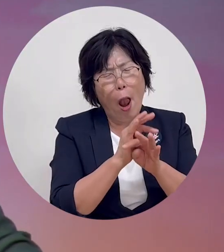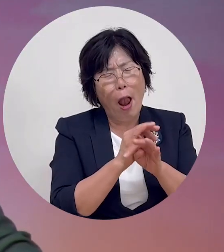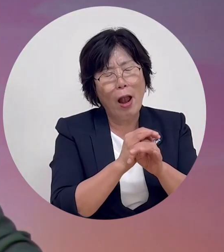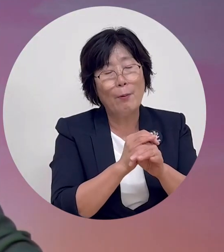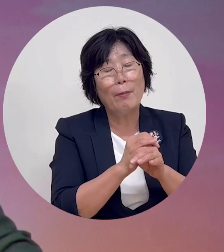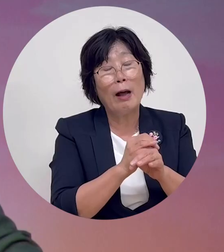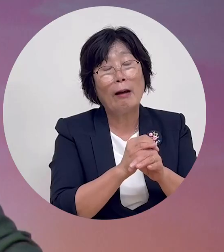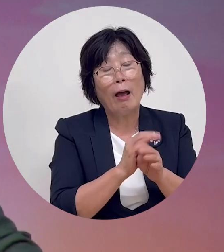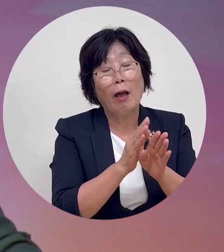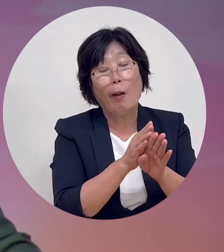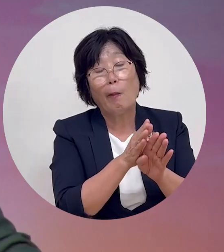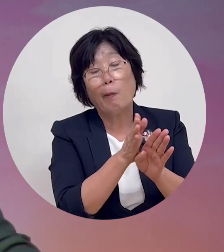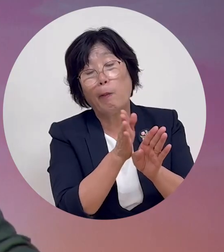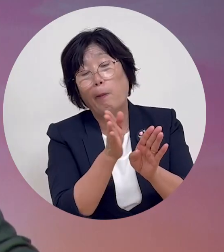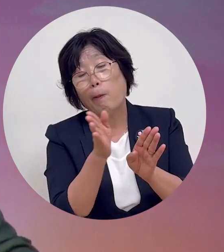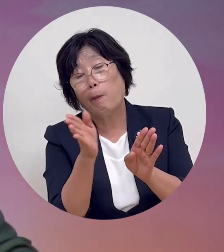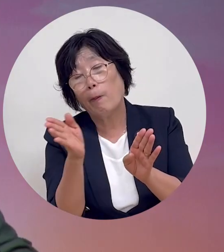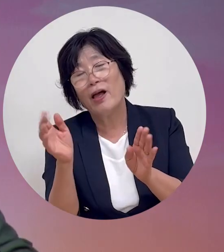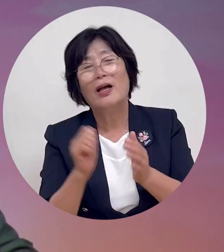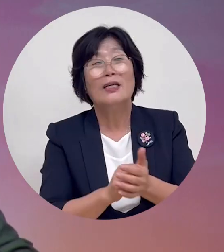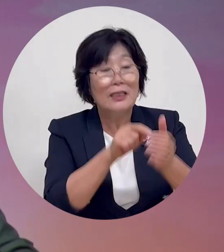줄 아십니까?